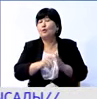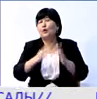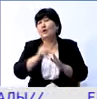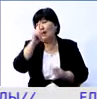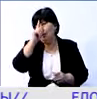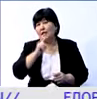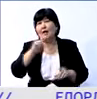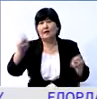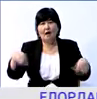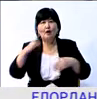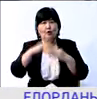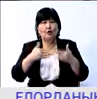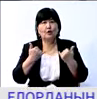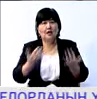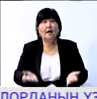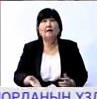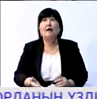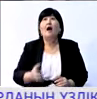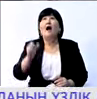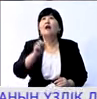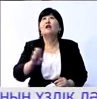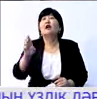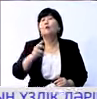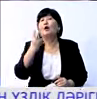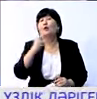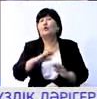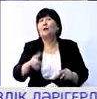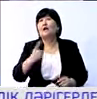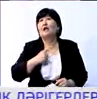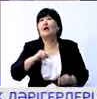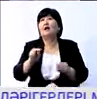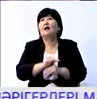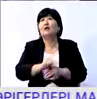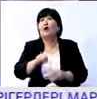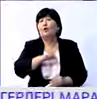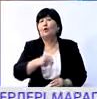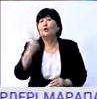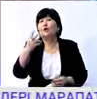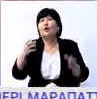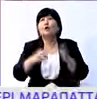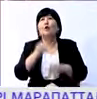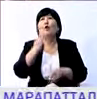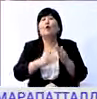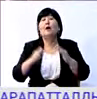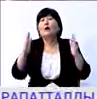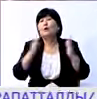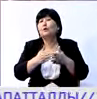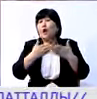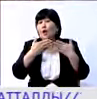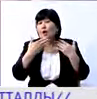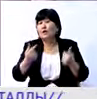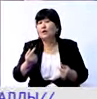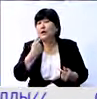айда тұрғызды. Анаркүл Беласарова үш баланы жалғыз тәрбиелеп отыр. Өзі екінші топ мүгедегі. Баспананың